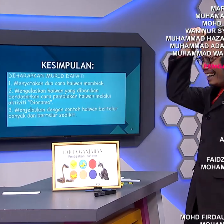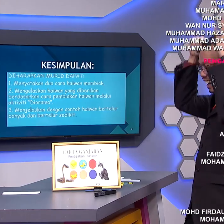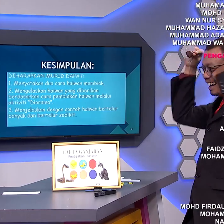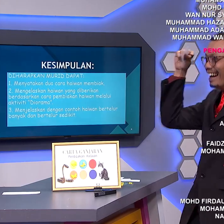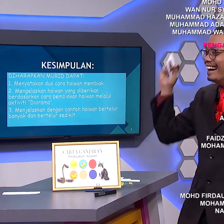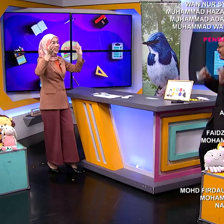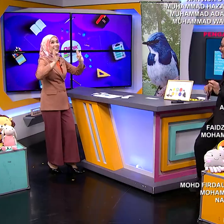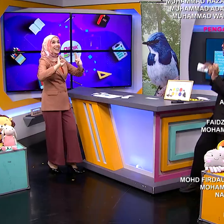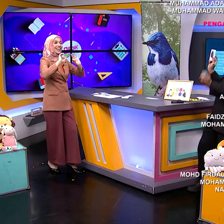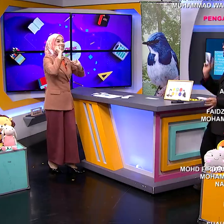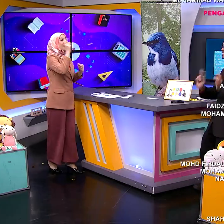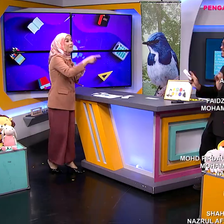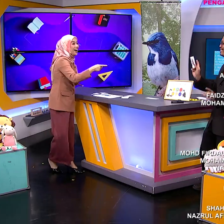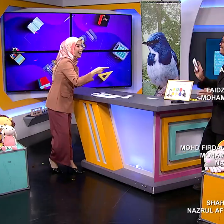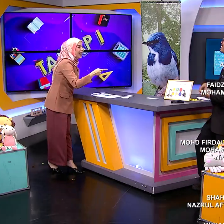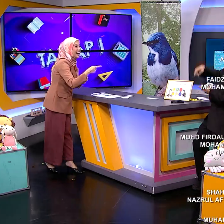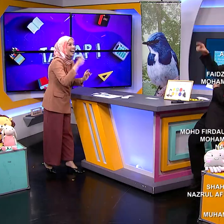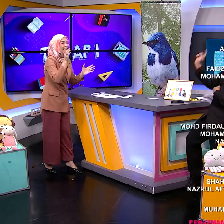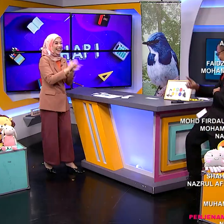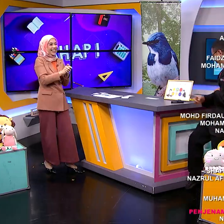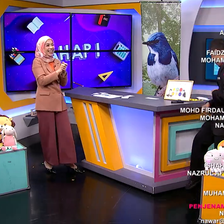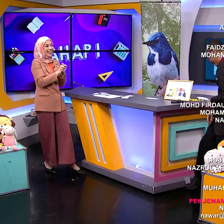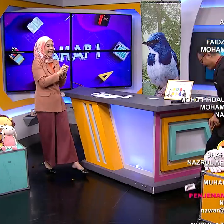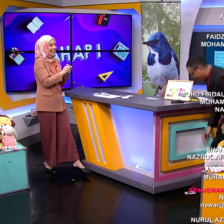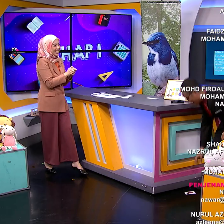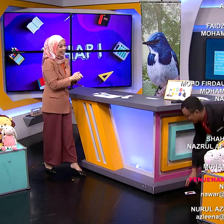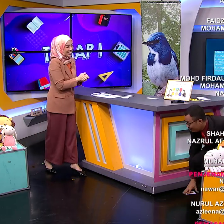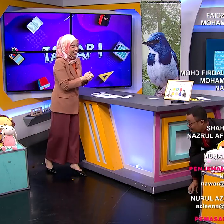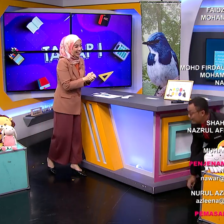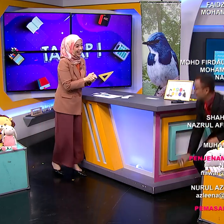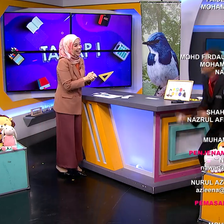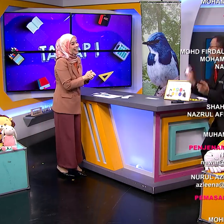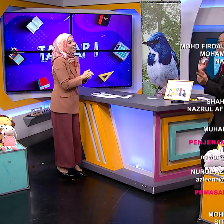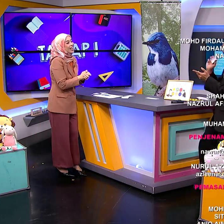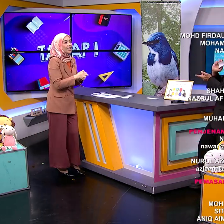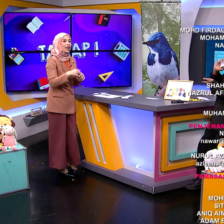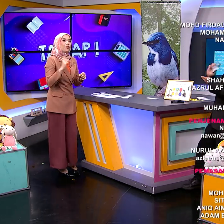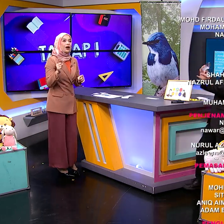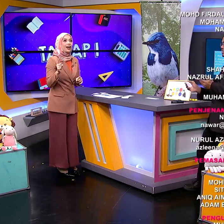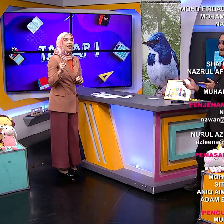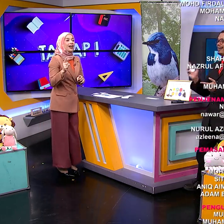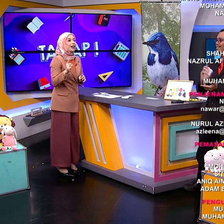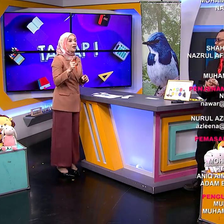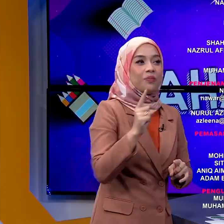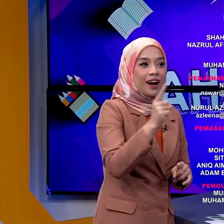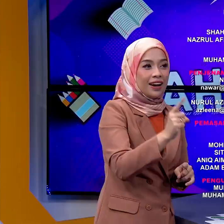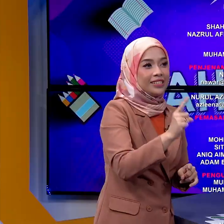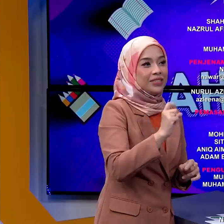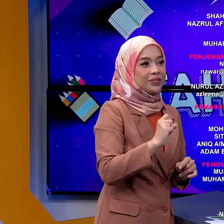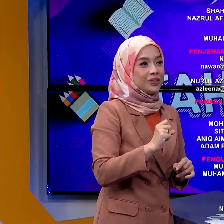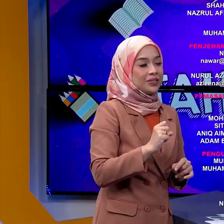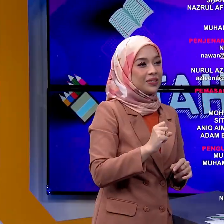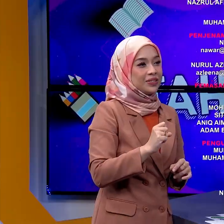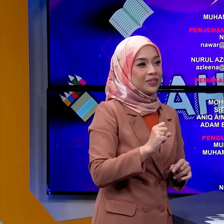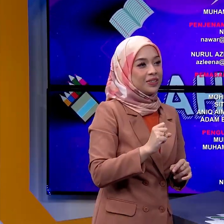Dia ada. Apa itu? Kelawar. Betul. Okey. Jadi kelawar apa cara dia? Kelawar. Beranak,